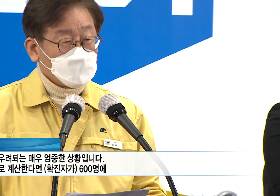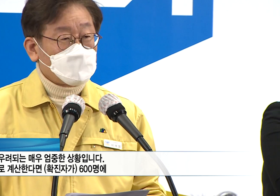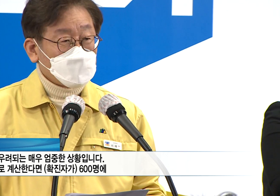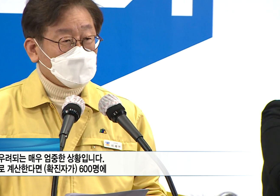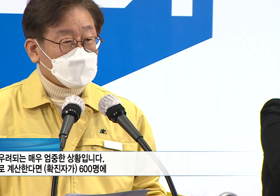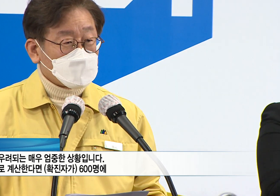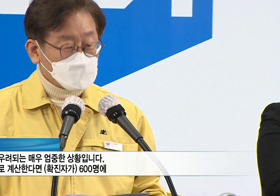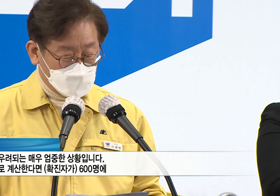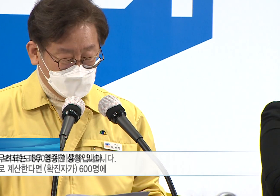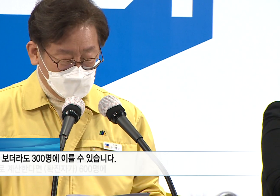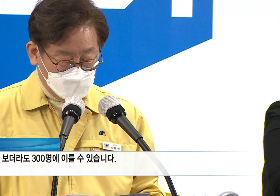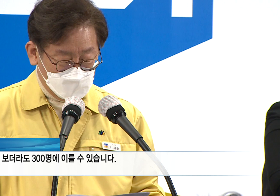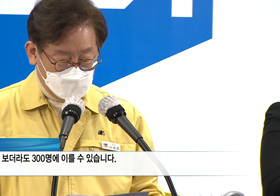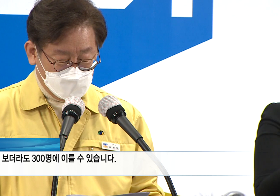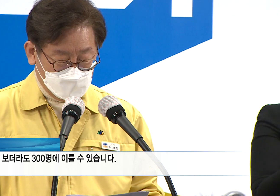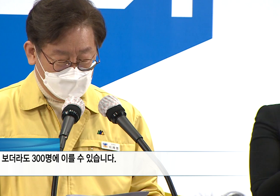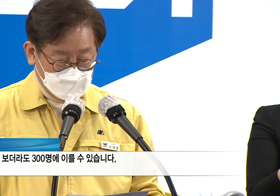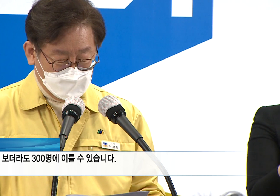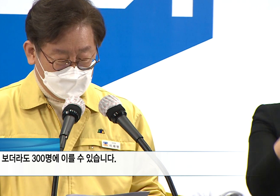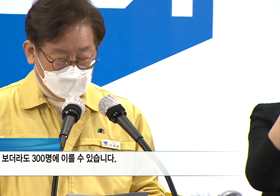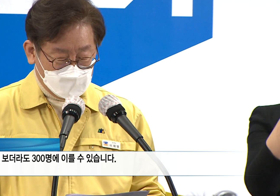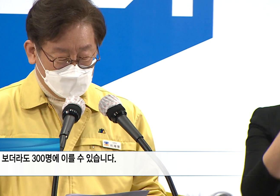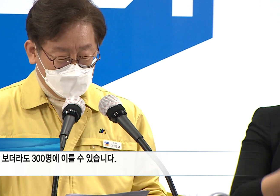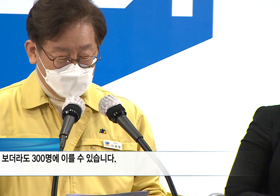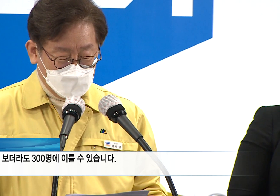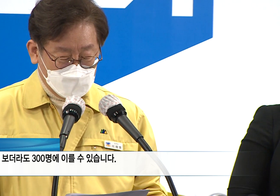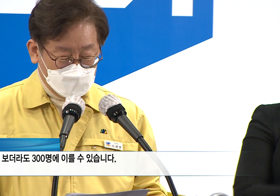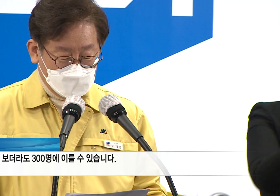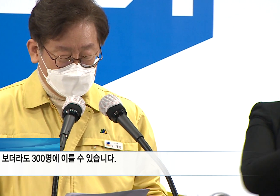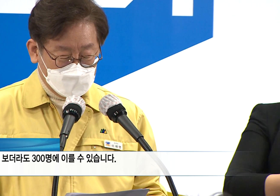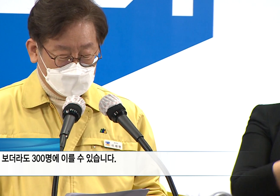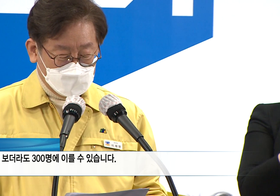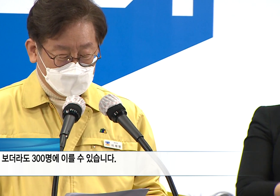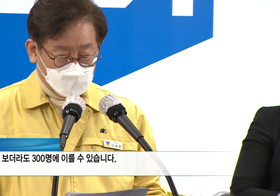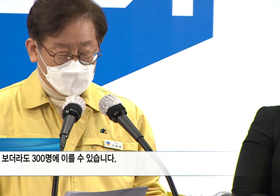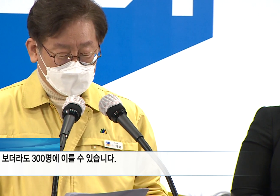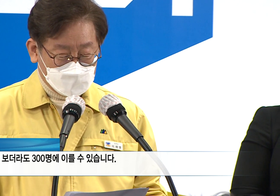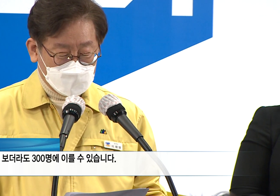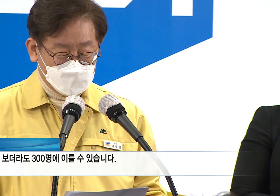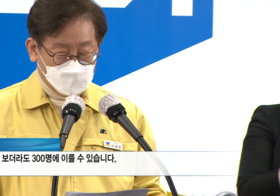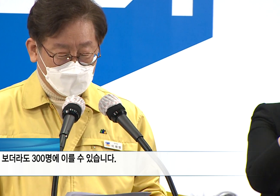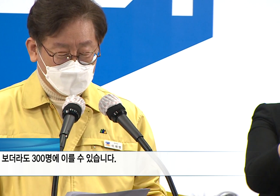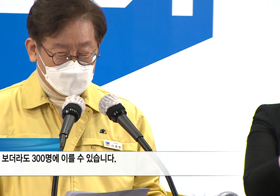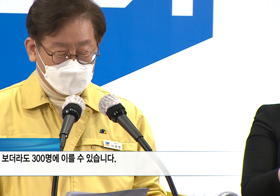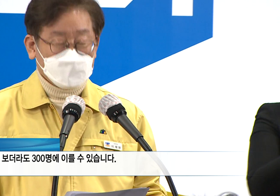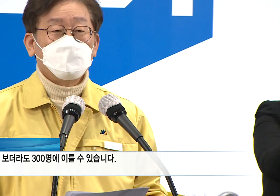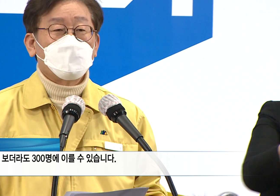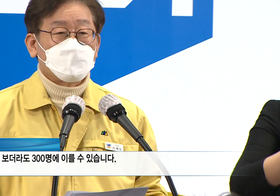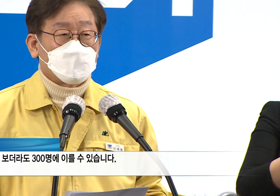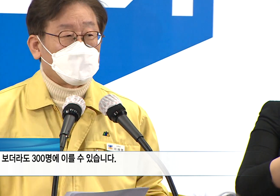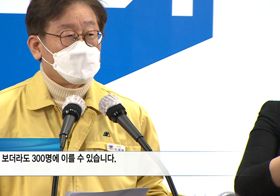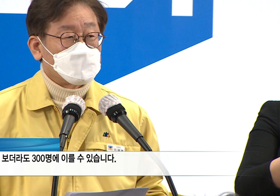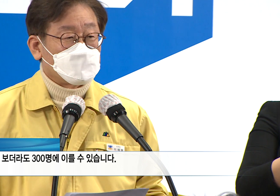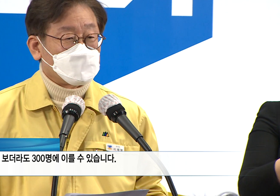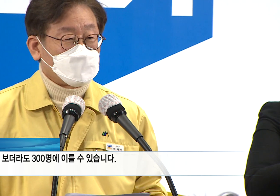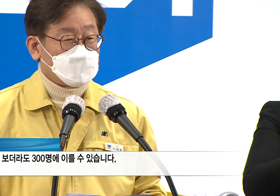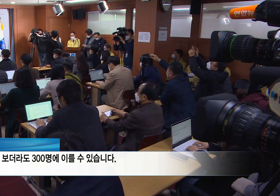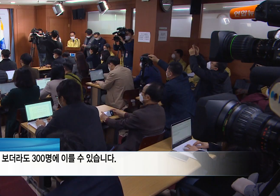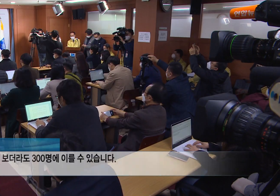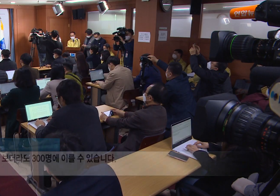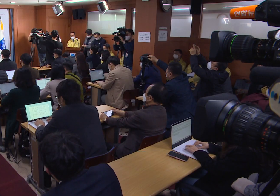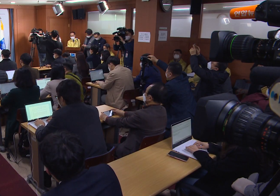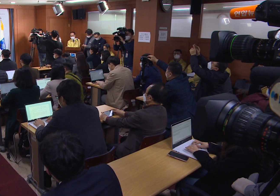계산한다면 600명에 이를 수가 있고 그 절반만 보더라도 40%라고 해도 300명에 이를 수